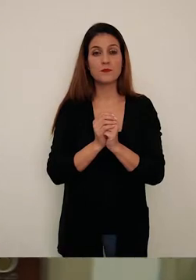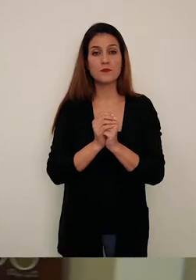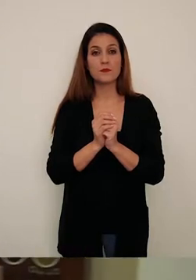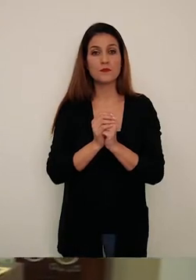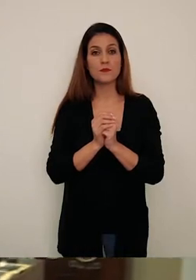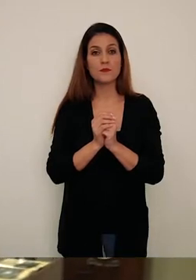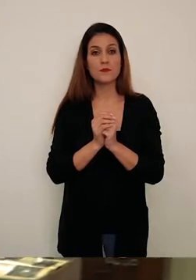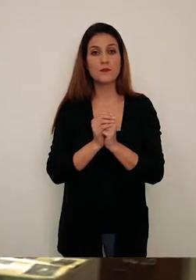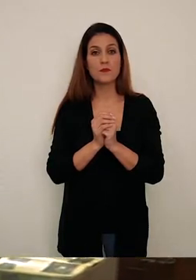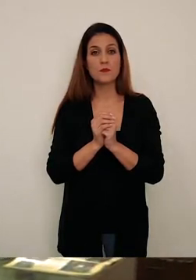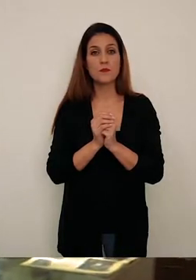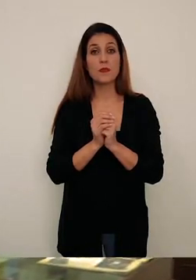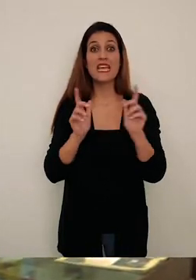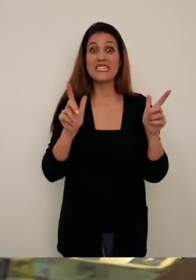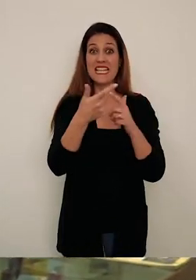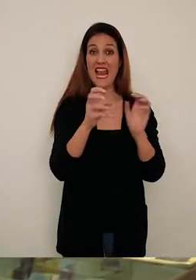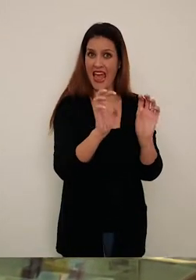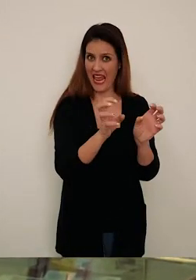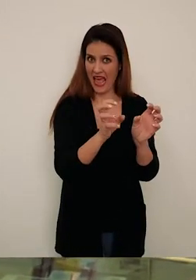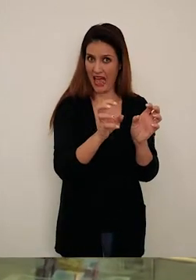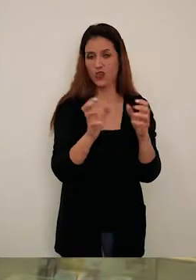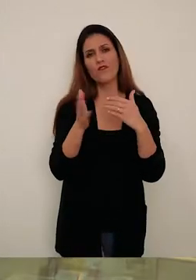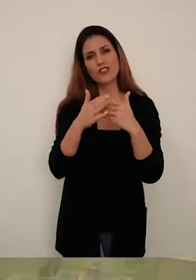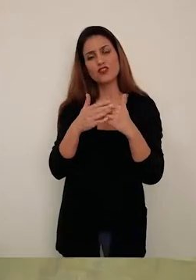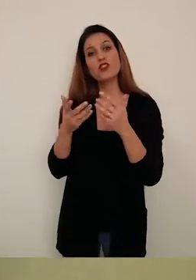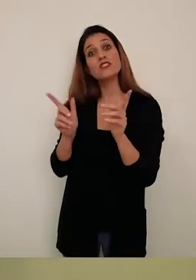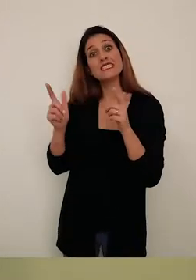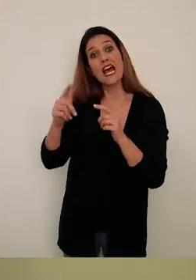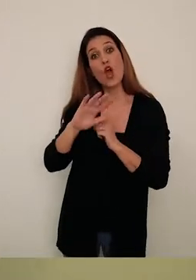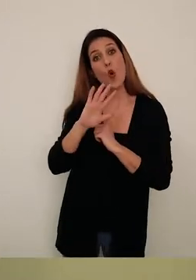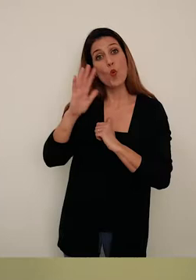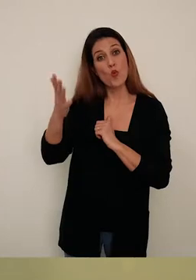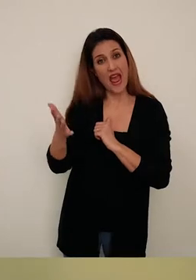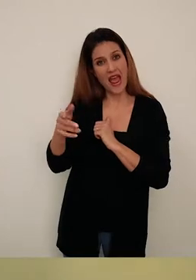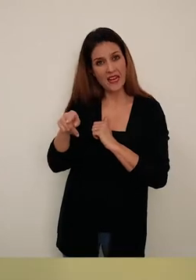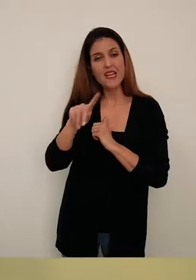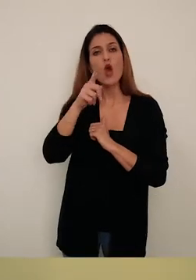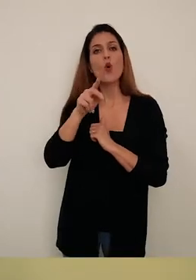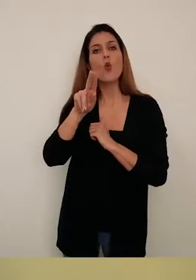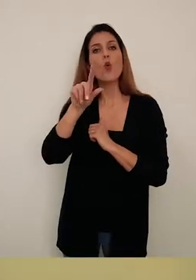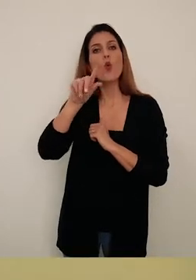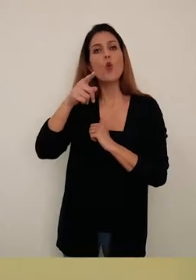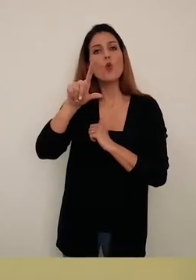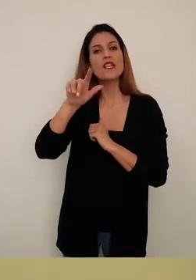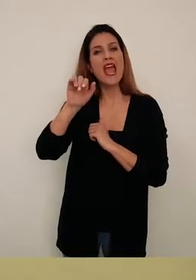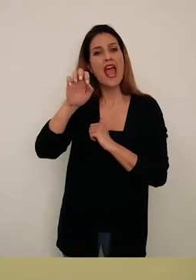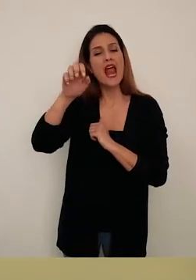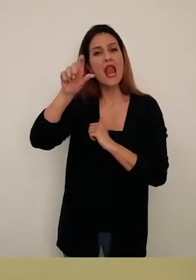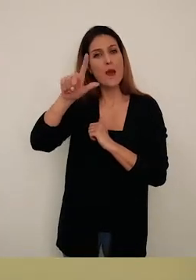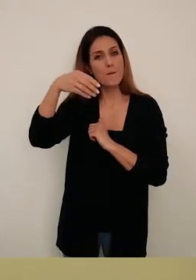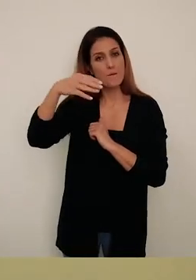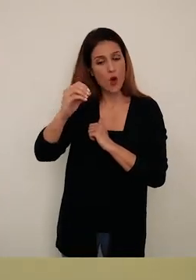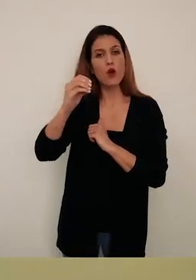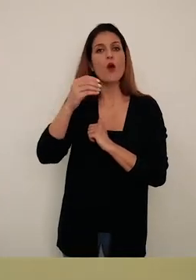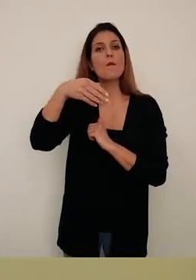Oltre alla sala dedicata alle radio, vi è poi un'altra adiacente dedicata questa volta al celebre Guglielmo Marconi, celebrato con un busto